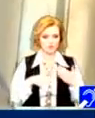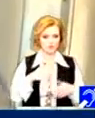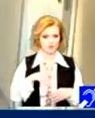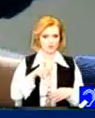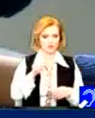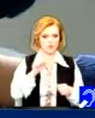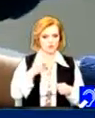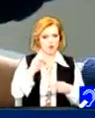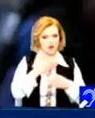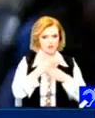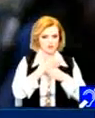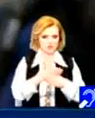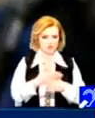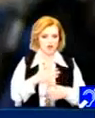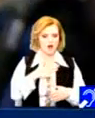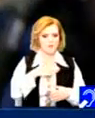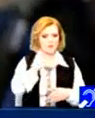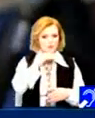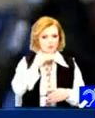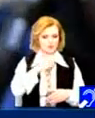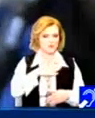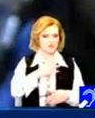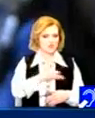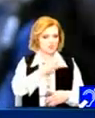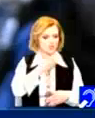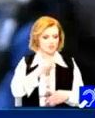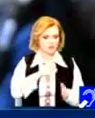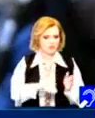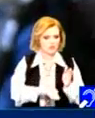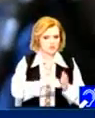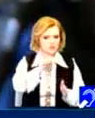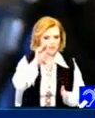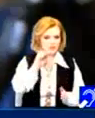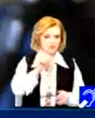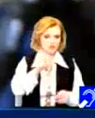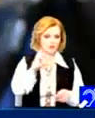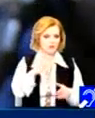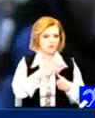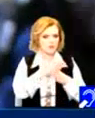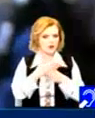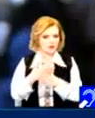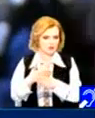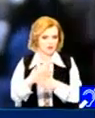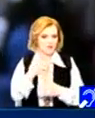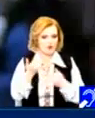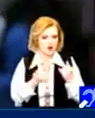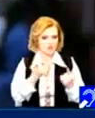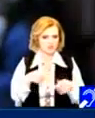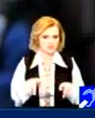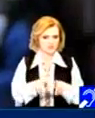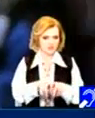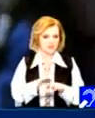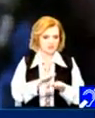și părinții. Profesia mea și dorința mea a fost din copilărie să fiu asistentă medicală, să am grijă de copii de la